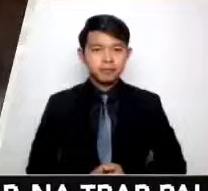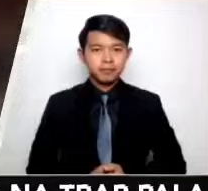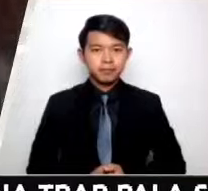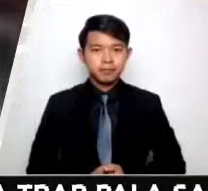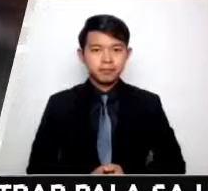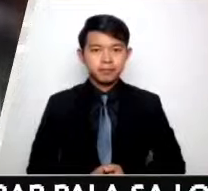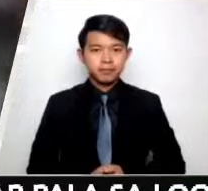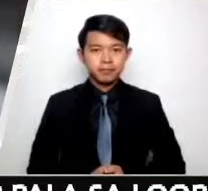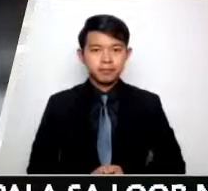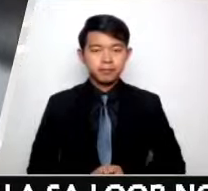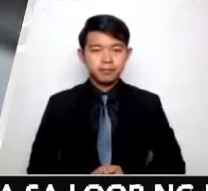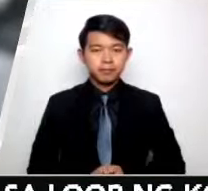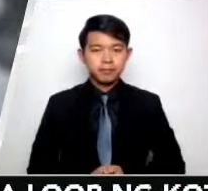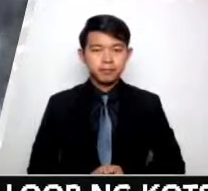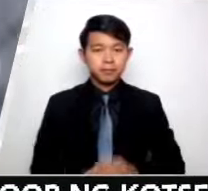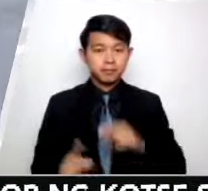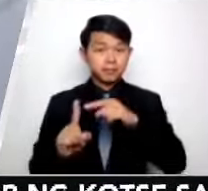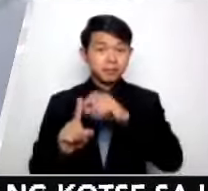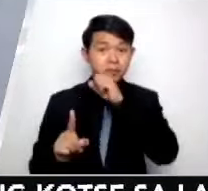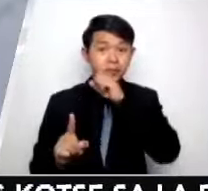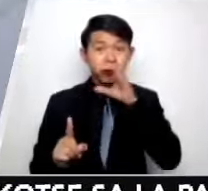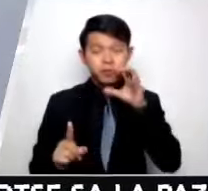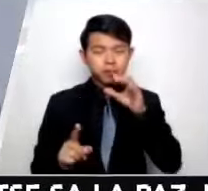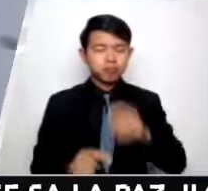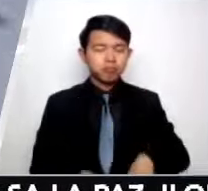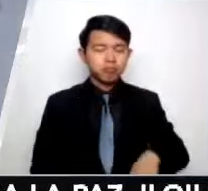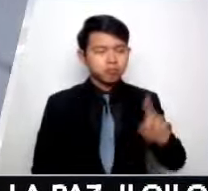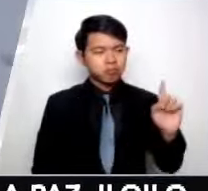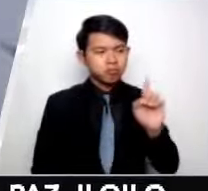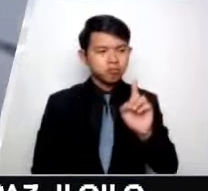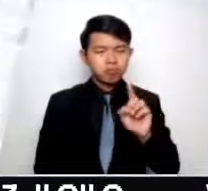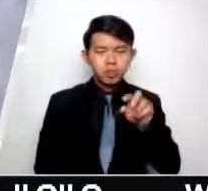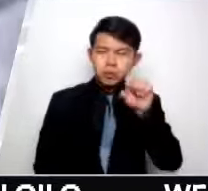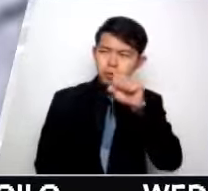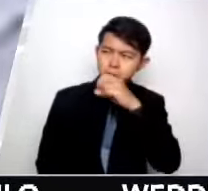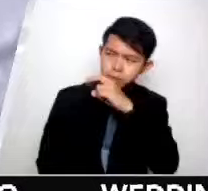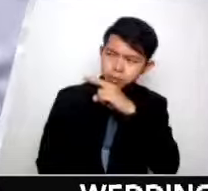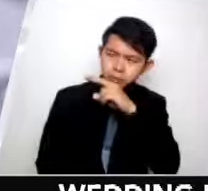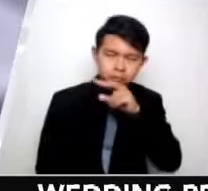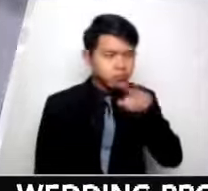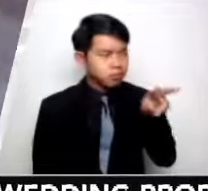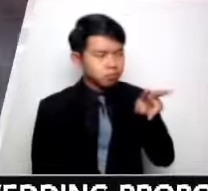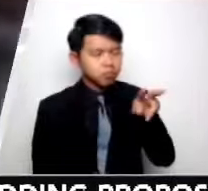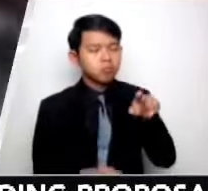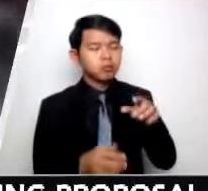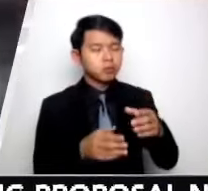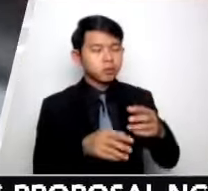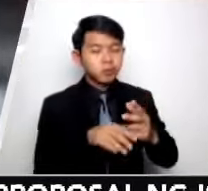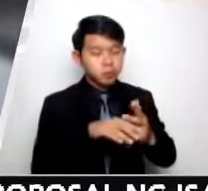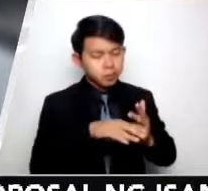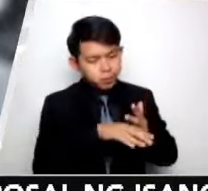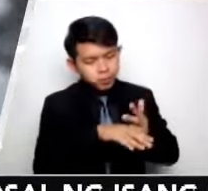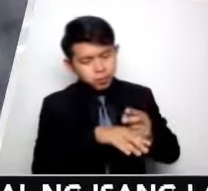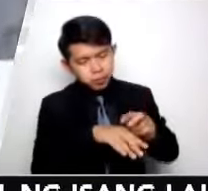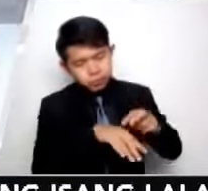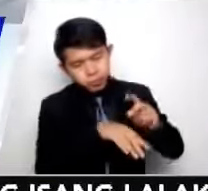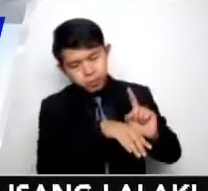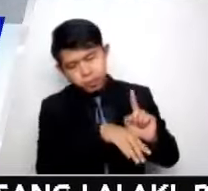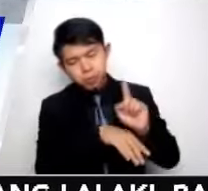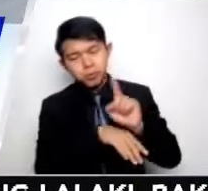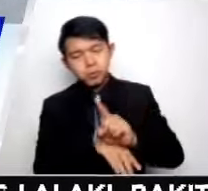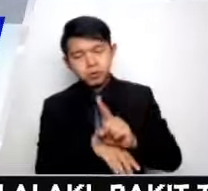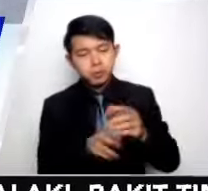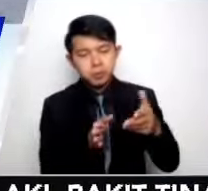Tumingin pa muna kaliwat kanan ang 7 taong gulang na yan bago tumawid sa San Jacinto, Pangasinan. Nabundol siya